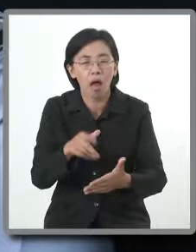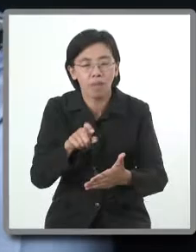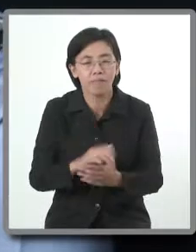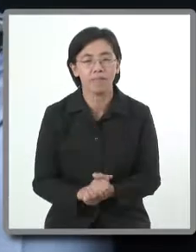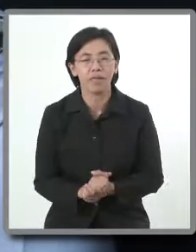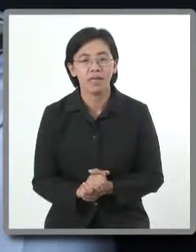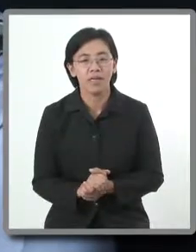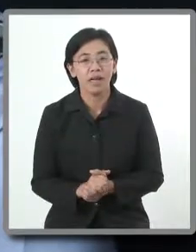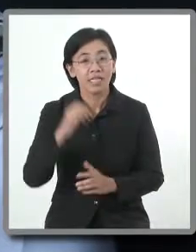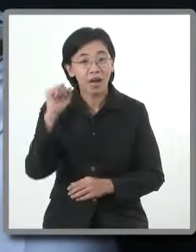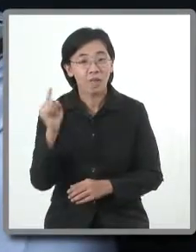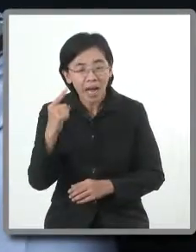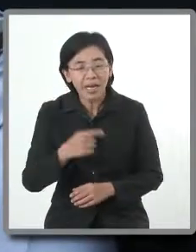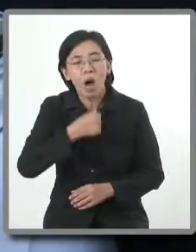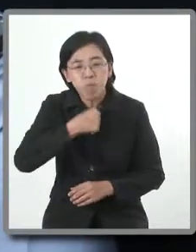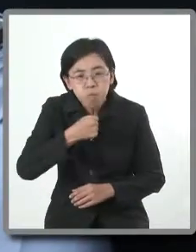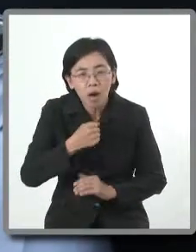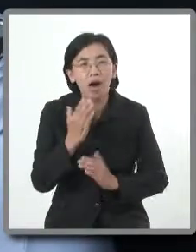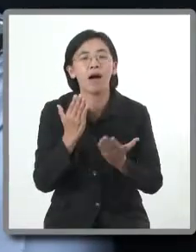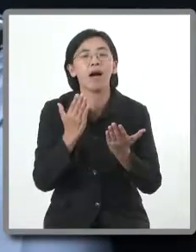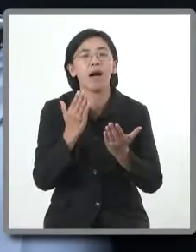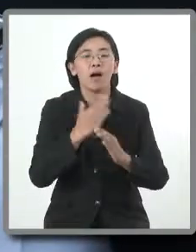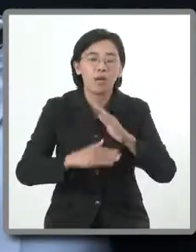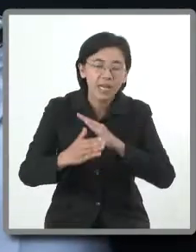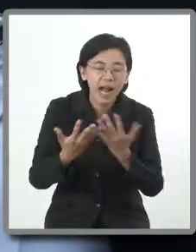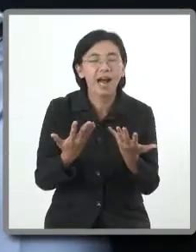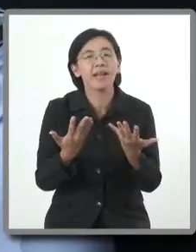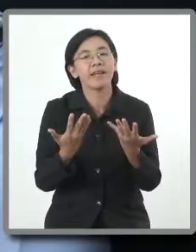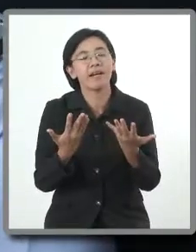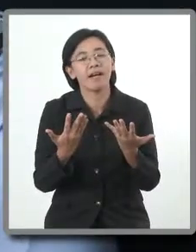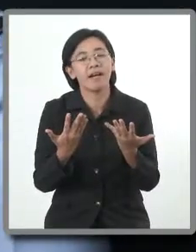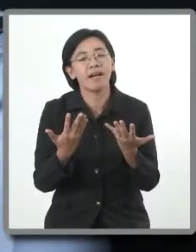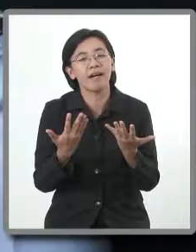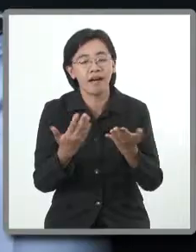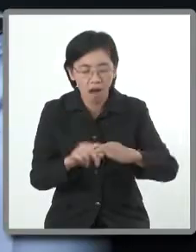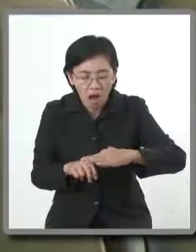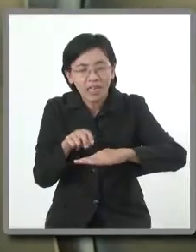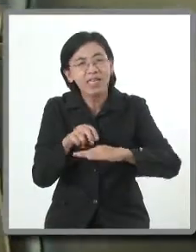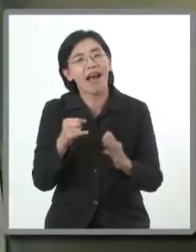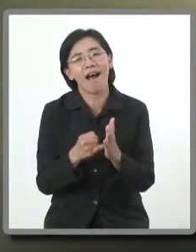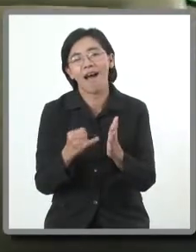ชราผู้สูงอายุผู้พิการขึ้นได้สะดวกค่ะ